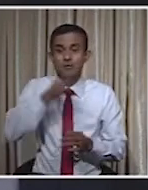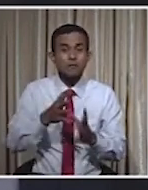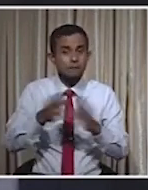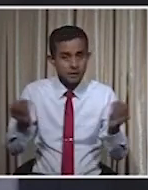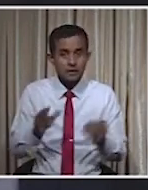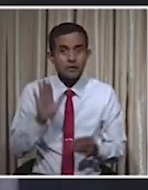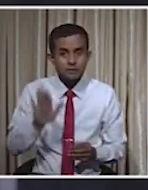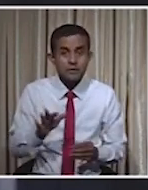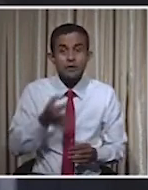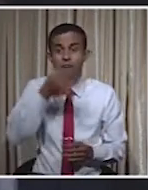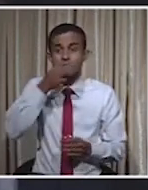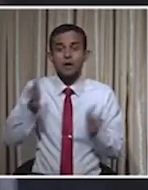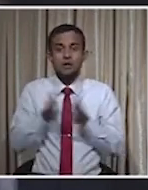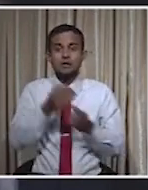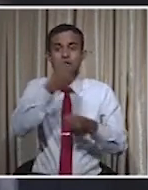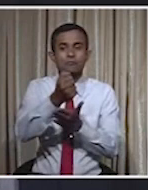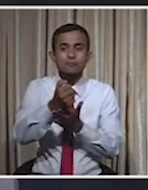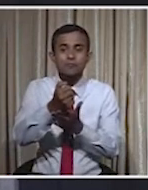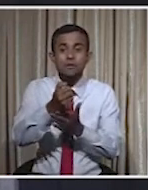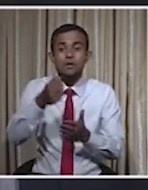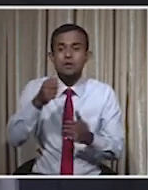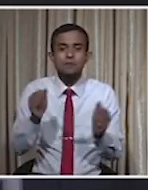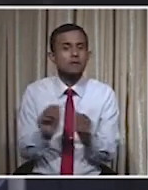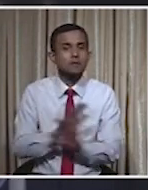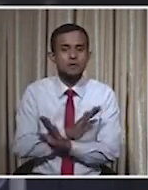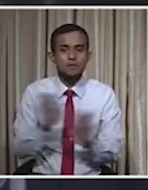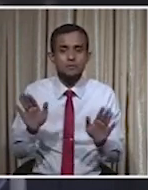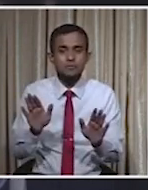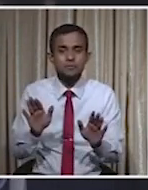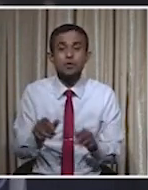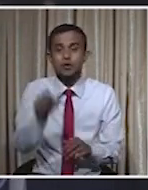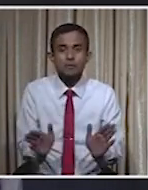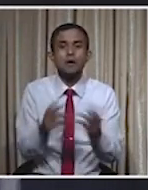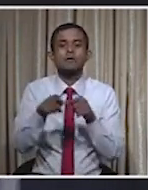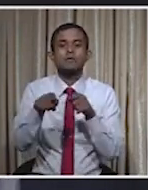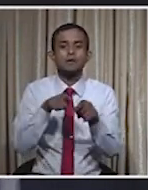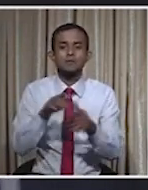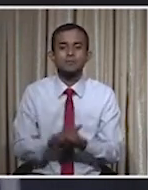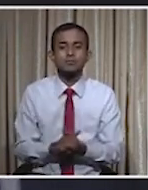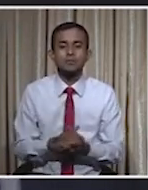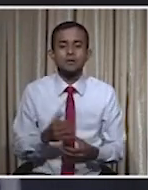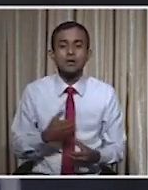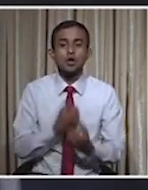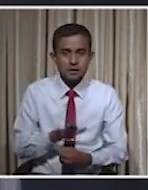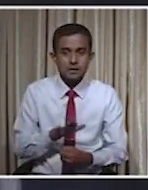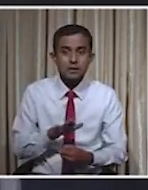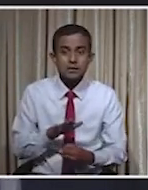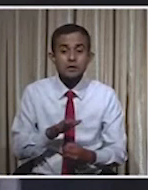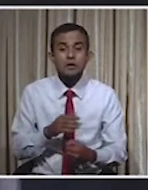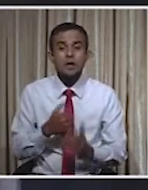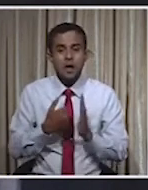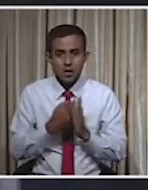මිසක් වෛරසය සමග එකතු වෙලා ආණ්ඩුව විනාශ කරන්න කටයුතු කිරීම නෙමෙයි. දැන් ඔතුමන්ල කරන්නේ ඒකයි. ඇත්ත වශයෙන්ම කියනවා නම් පොලිසිය ඉන්නේ